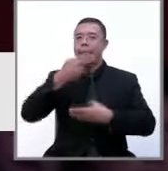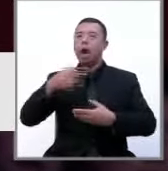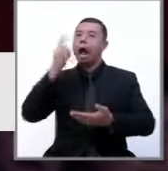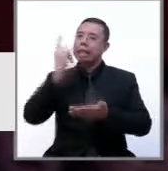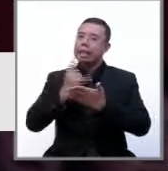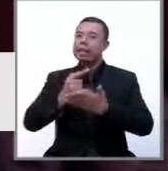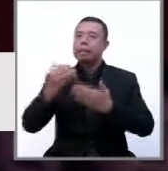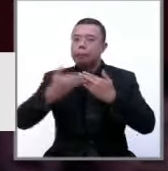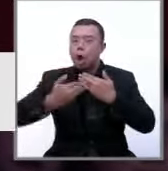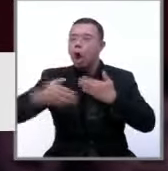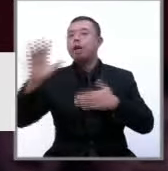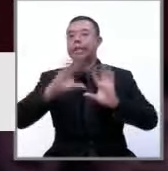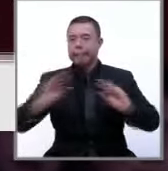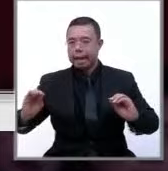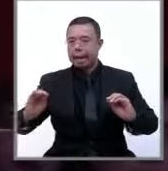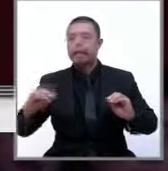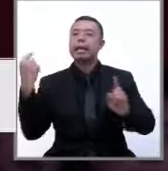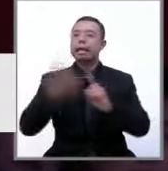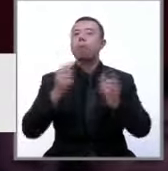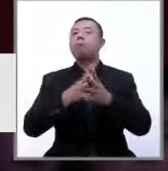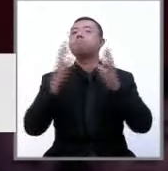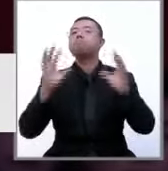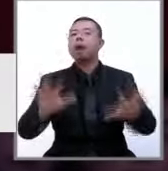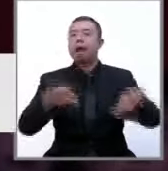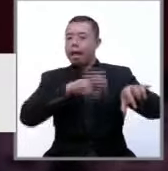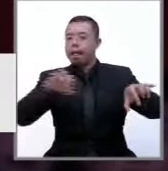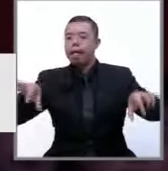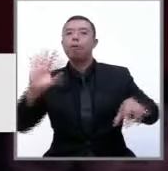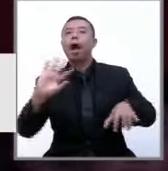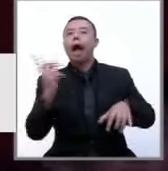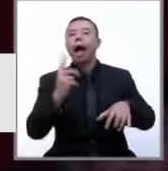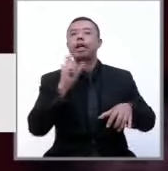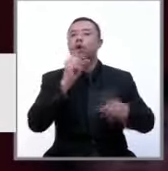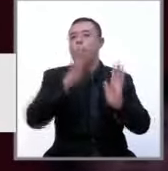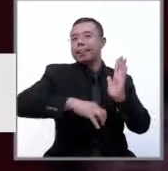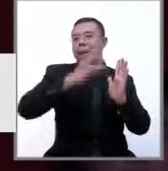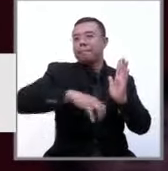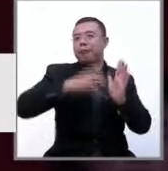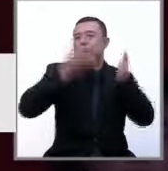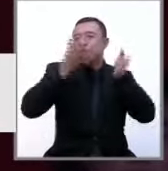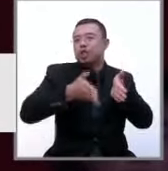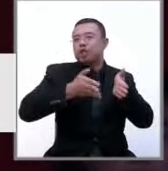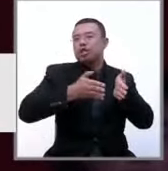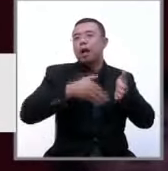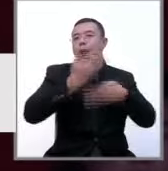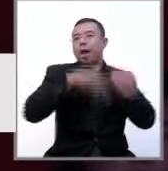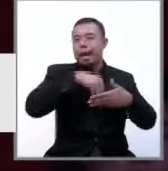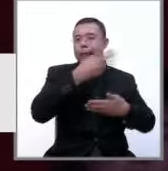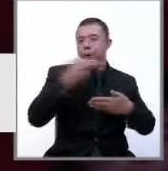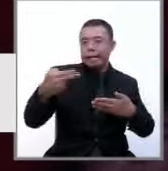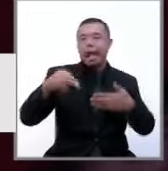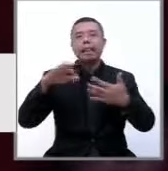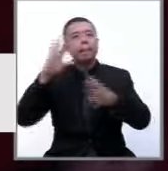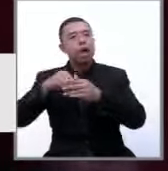dan diperluas cakupannya tidak hanya hilirisasi tambang saja tapi juga hilirisasi